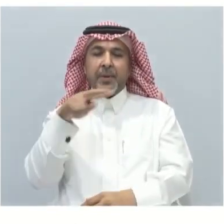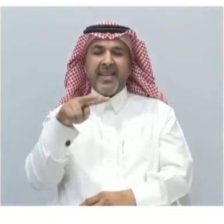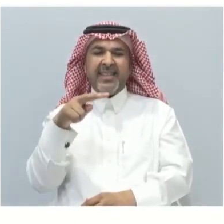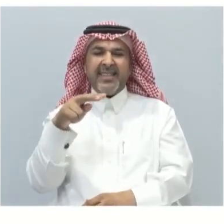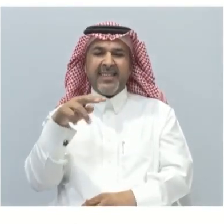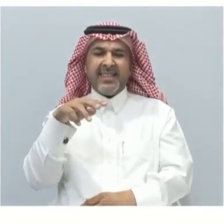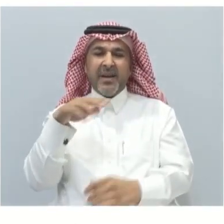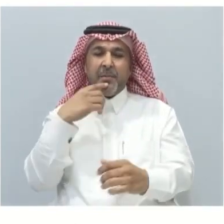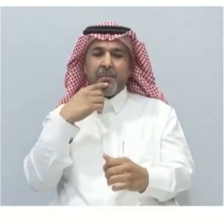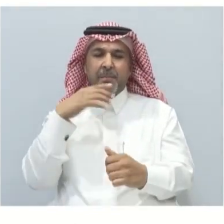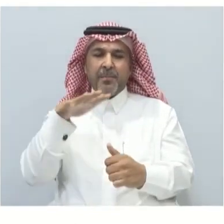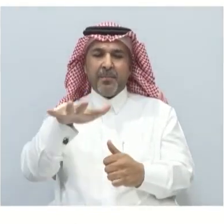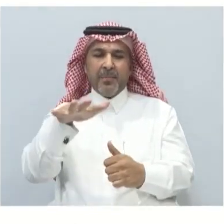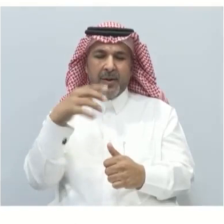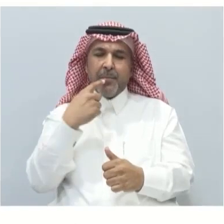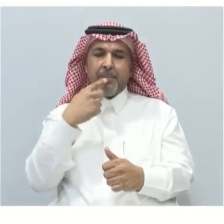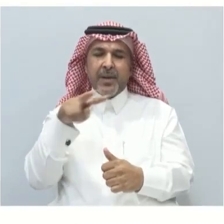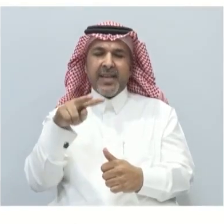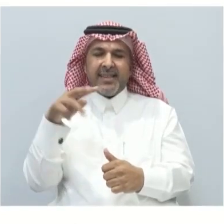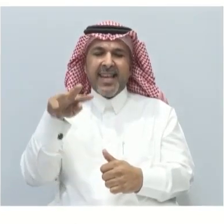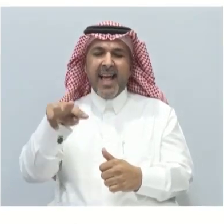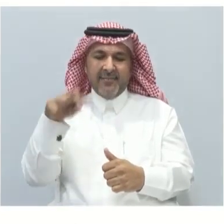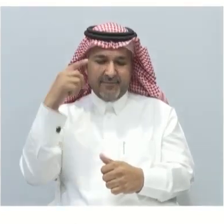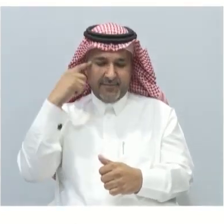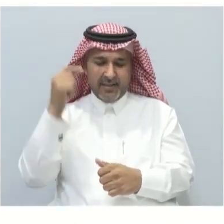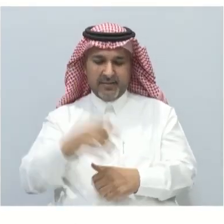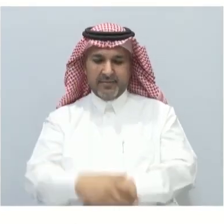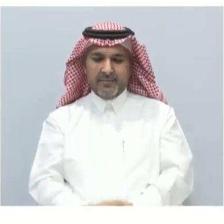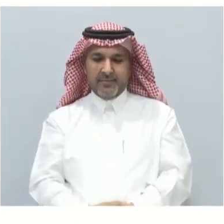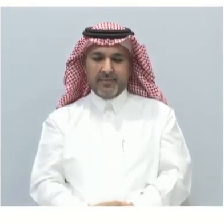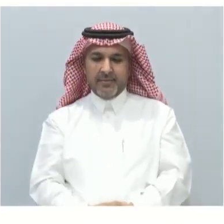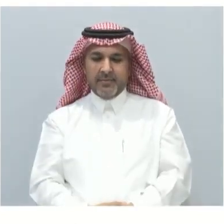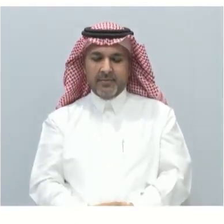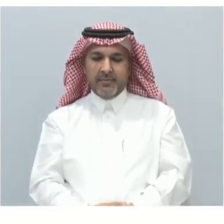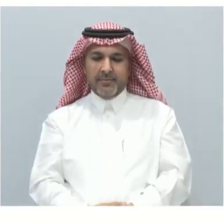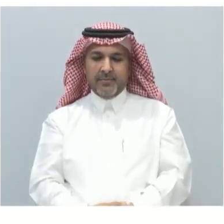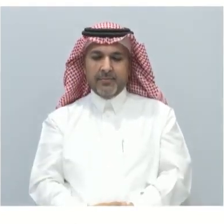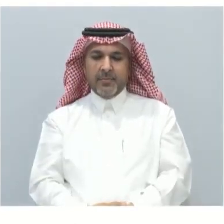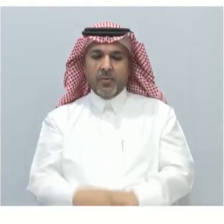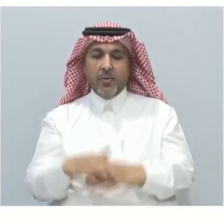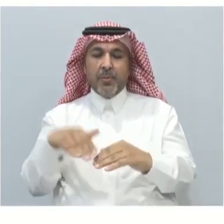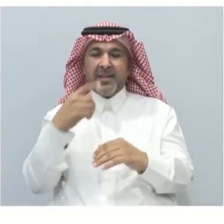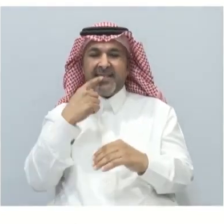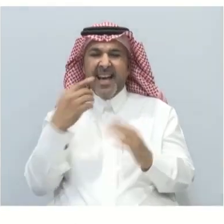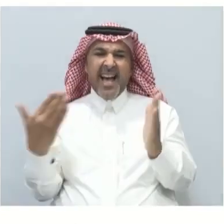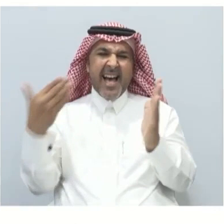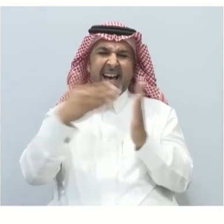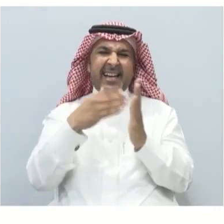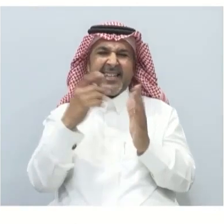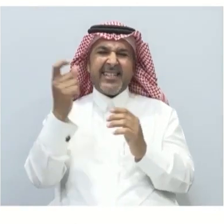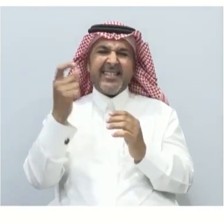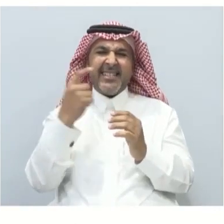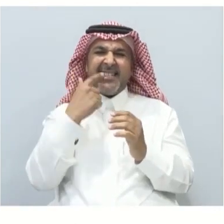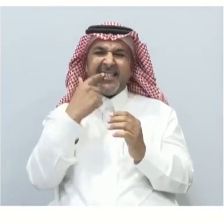100 ال ريال في مشروع تجاري متوقع ربحا سنويا 12%